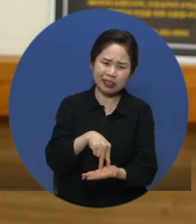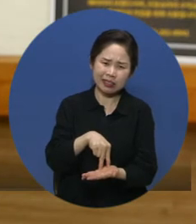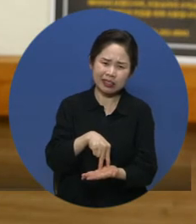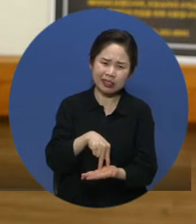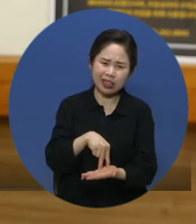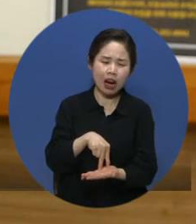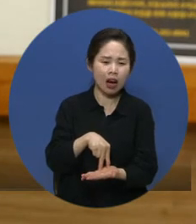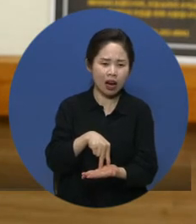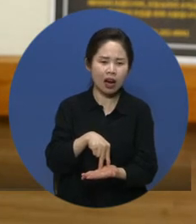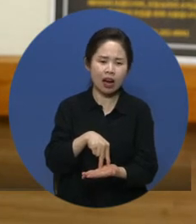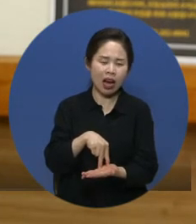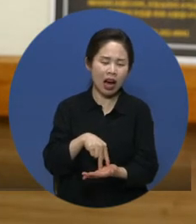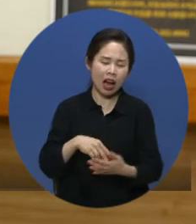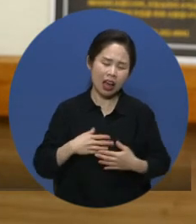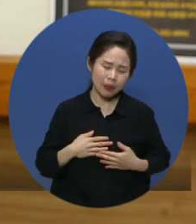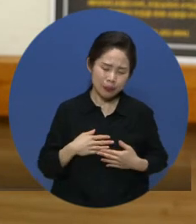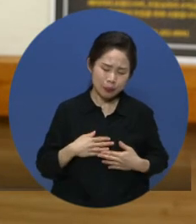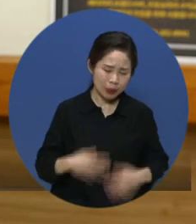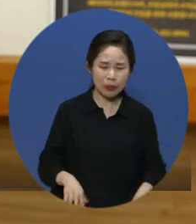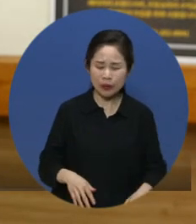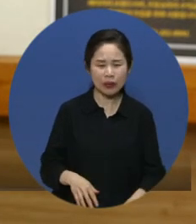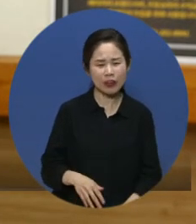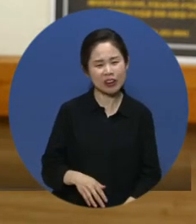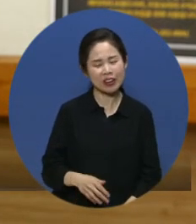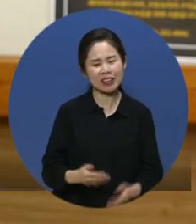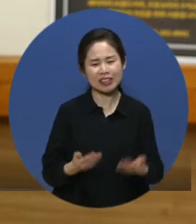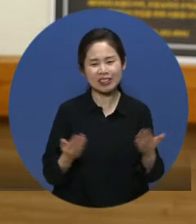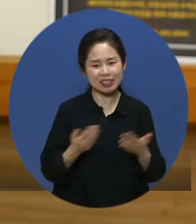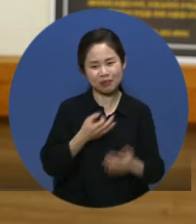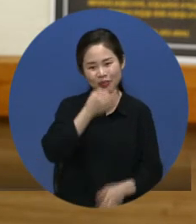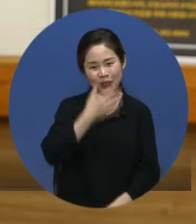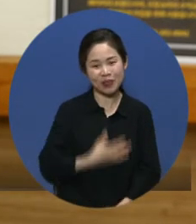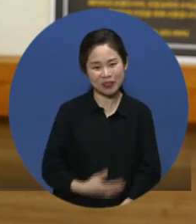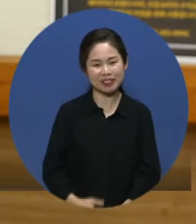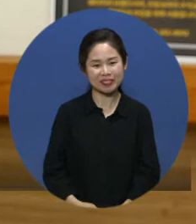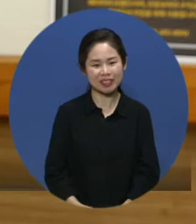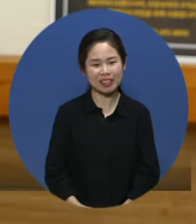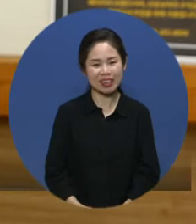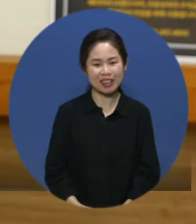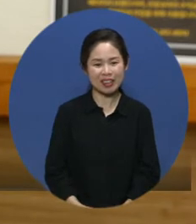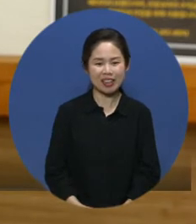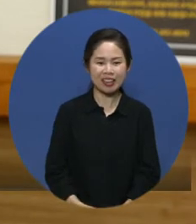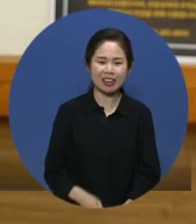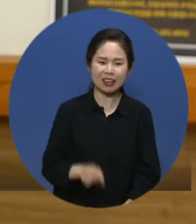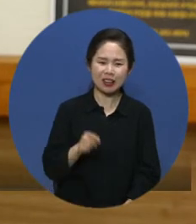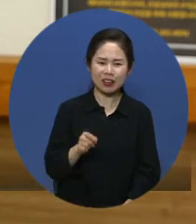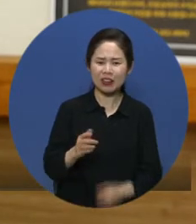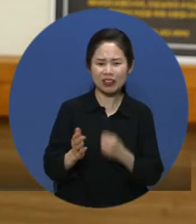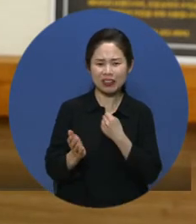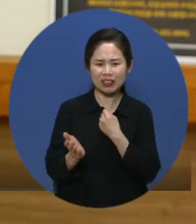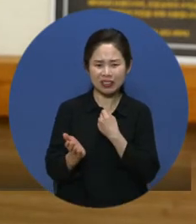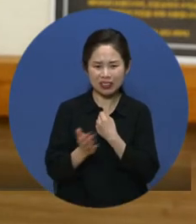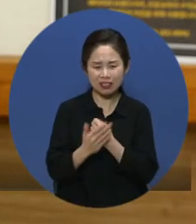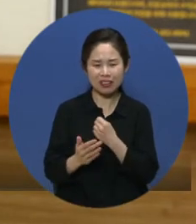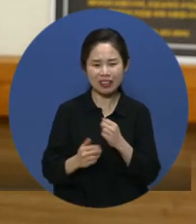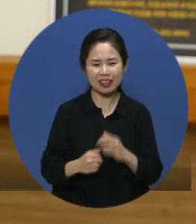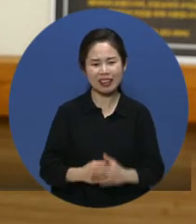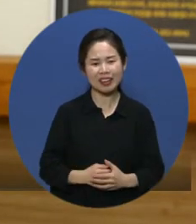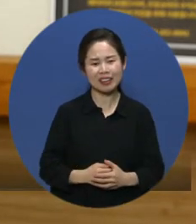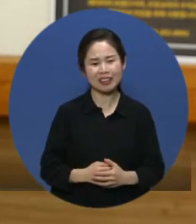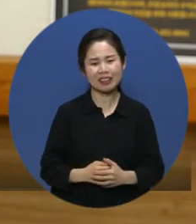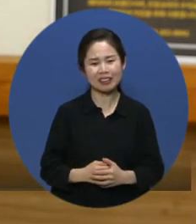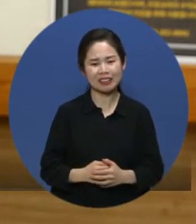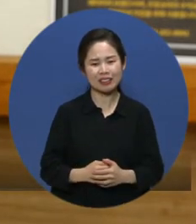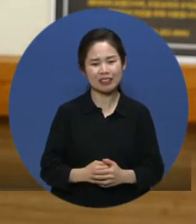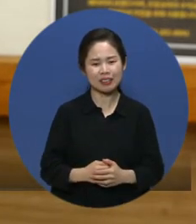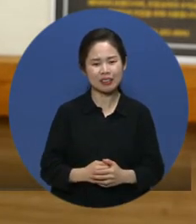업무에 피로도나 강도가 좀 강한 편이죠. 그로 인해서 오랜 기간 일을